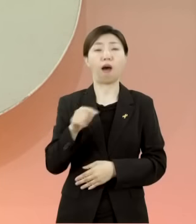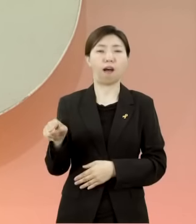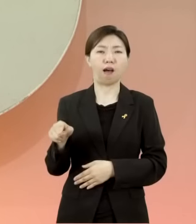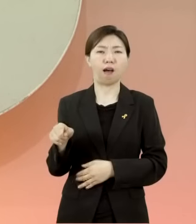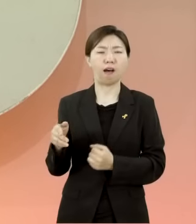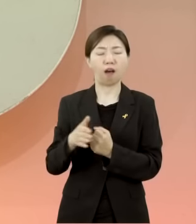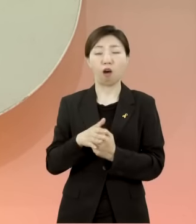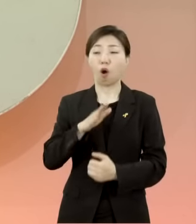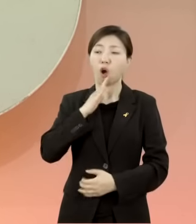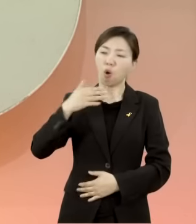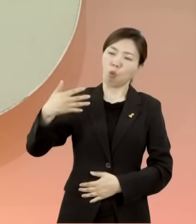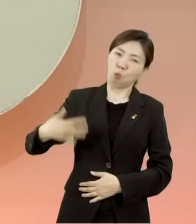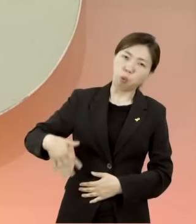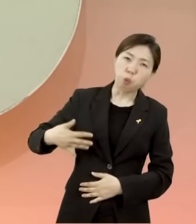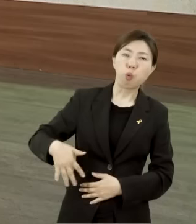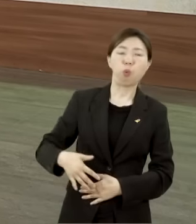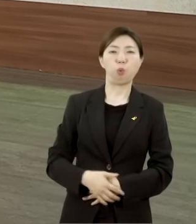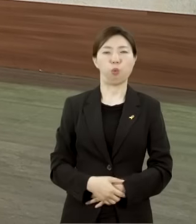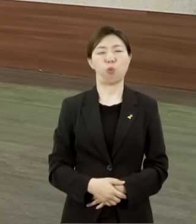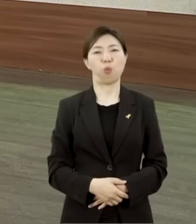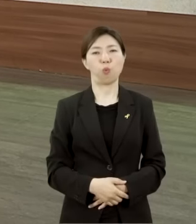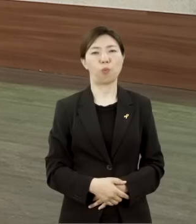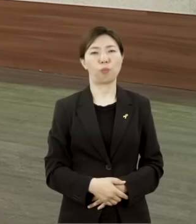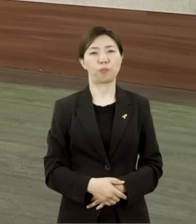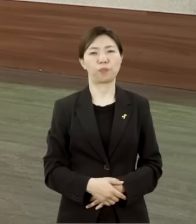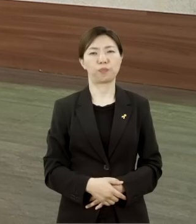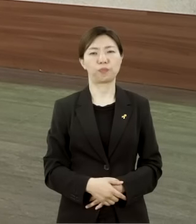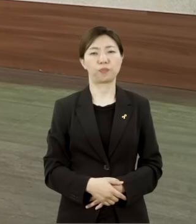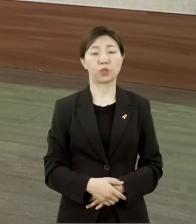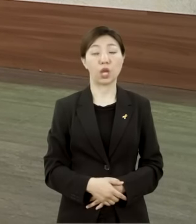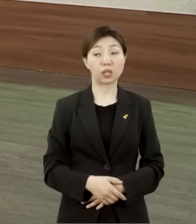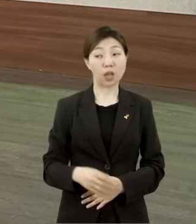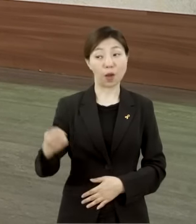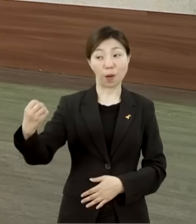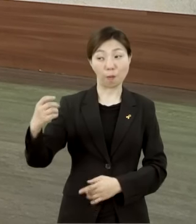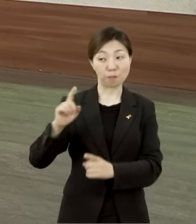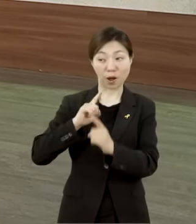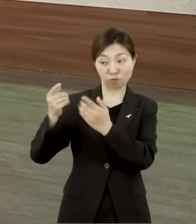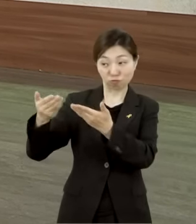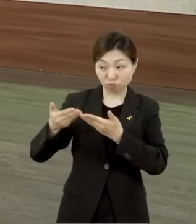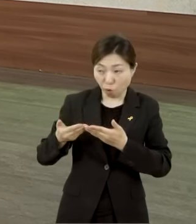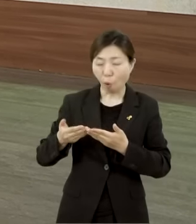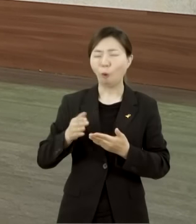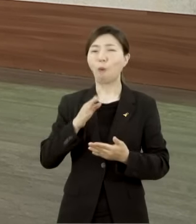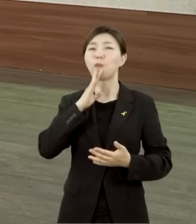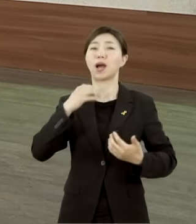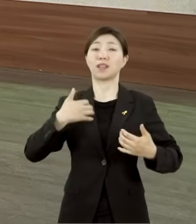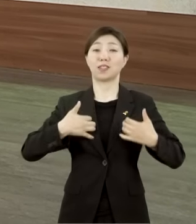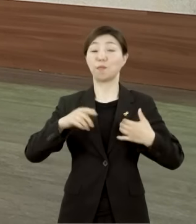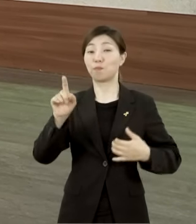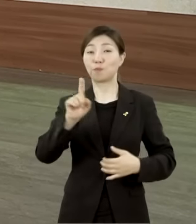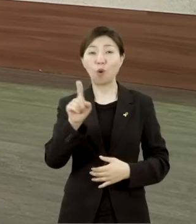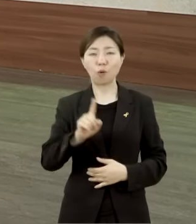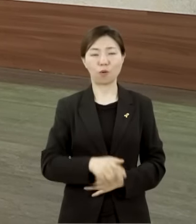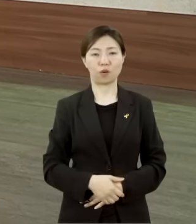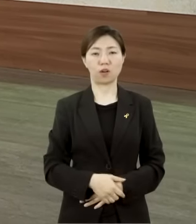체험하셨다면 생각이 들었습니다 그때 아주 재미난 얘기를 들었어요 그